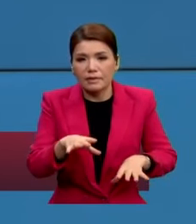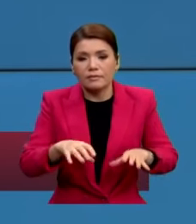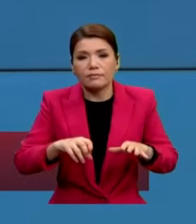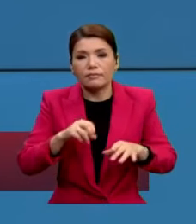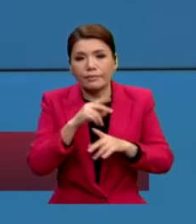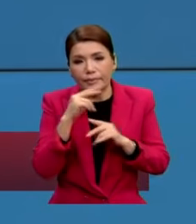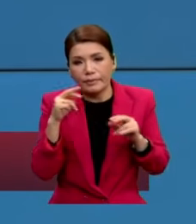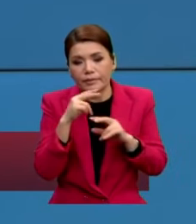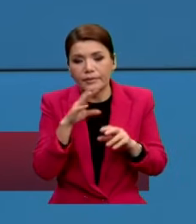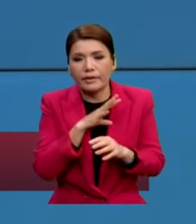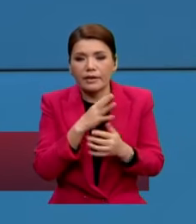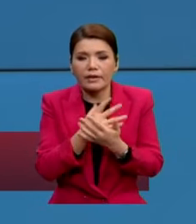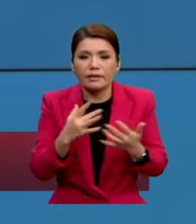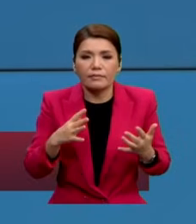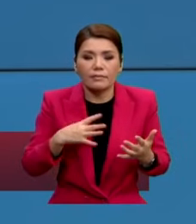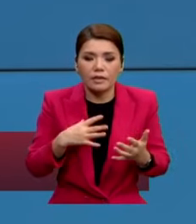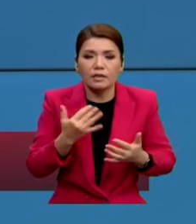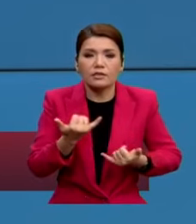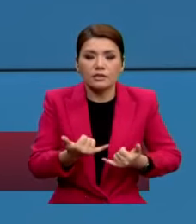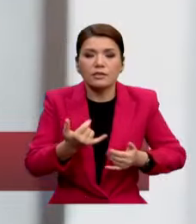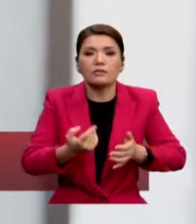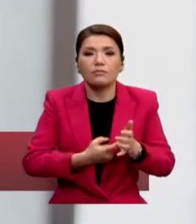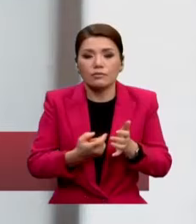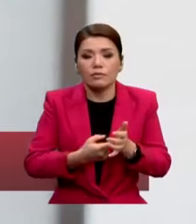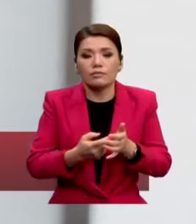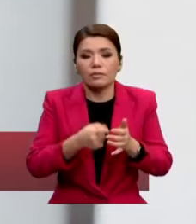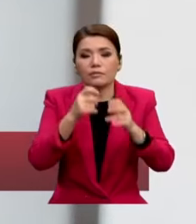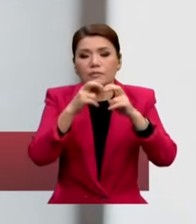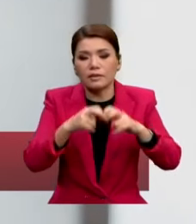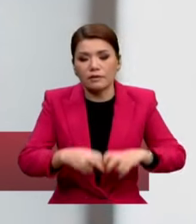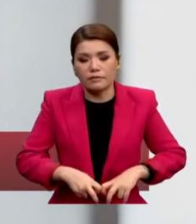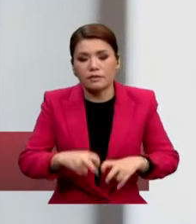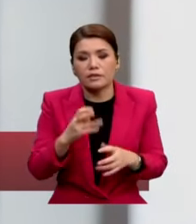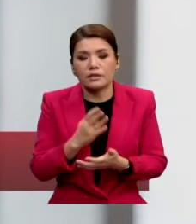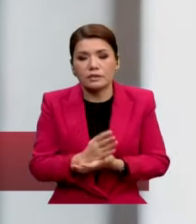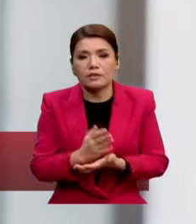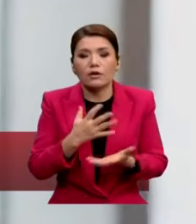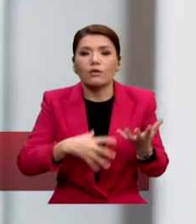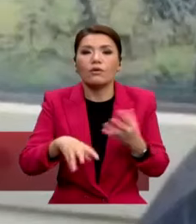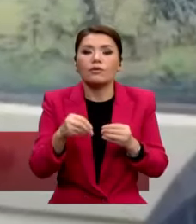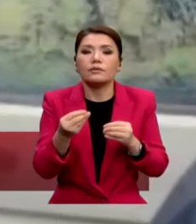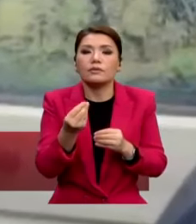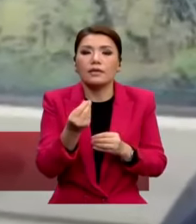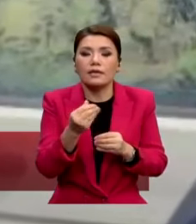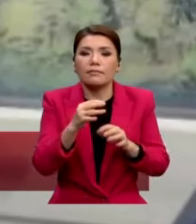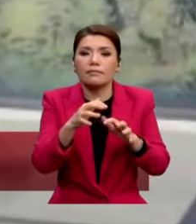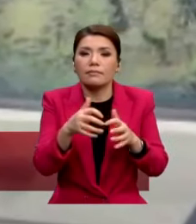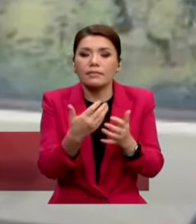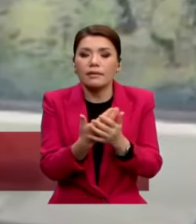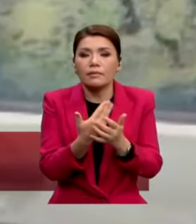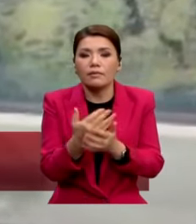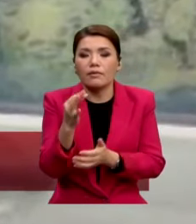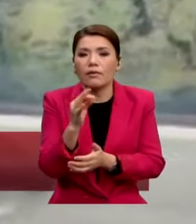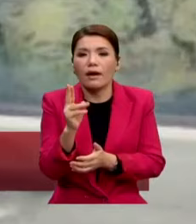отношении, по данному факту, досудебное расследование продолжается. Между тем, общая сумма незаконных активов только по делу